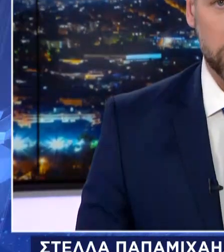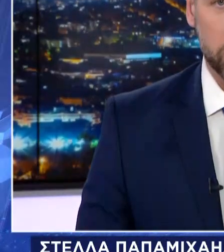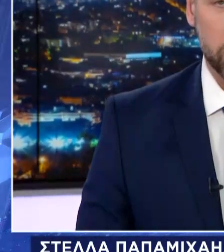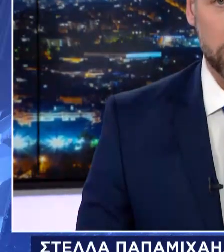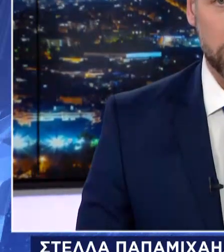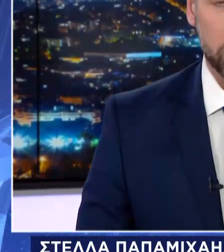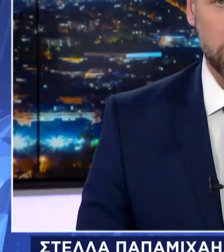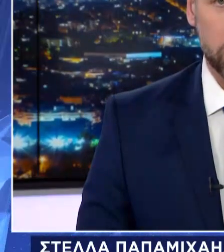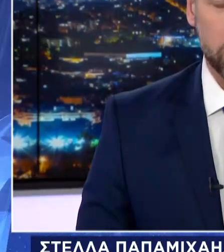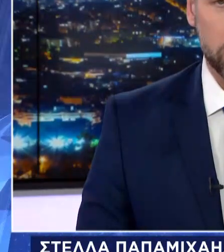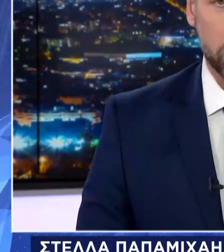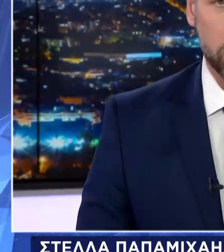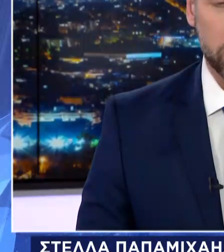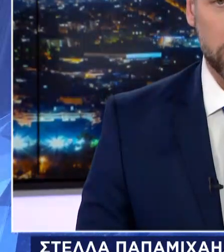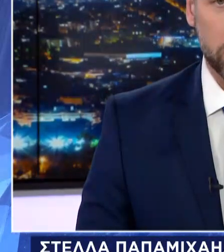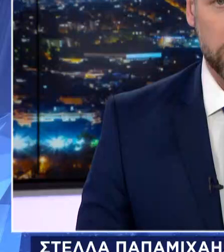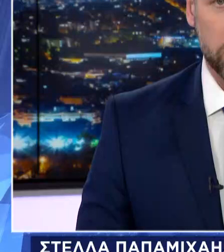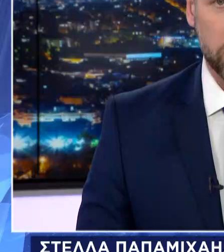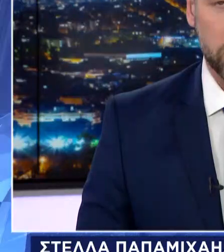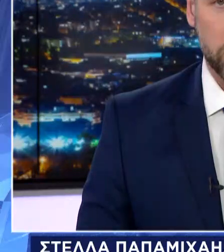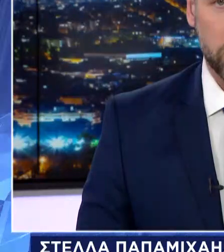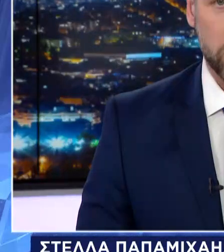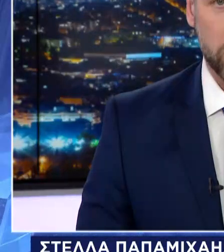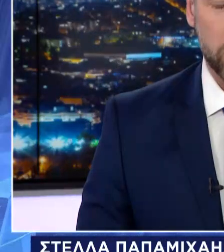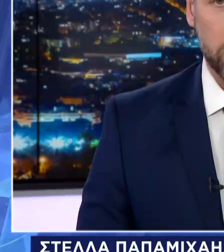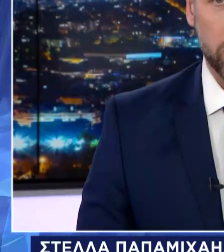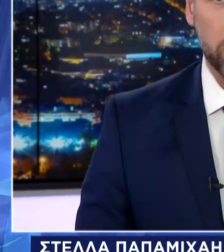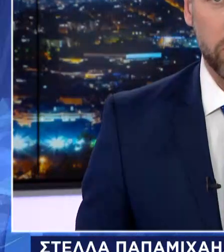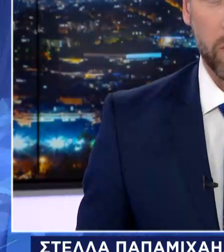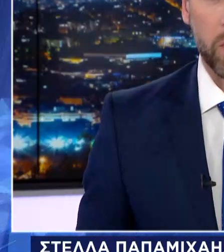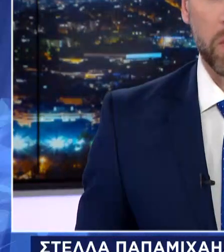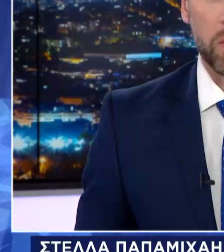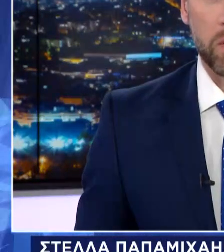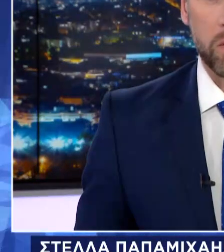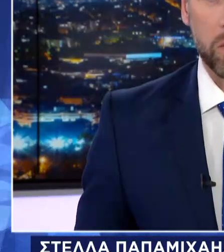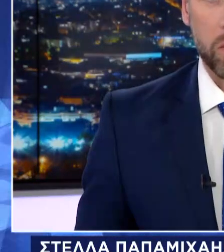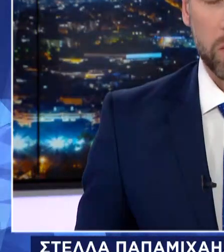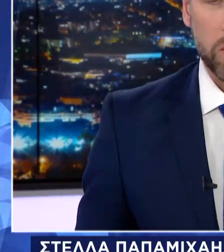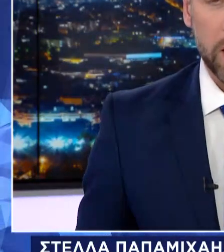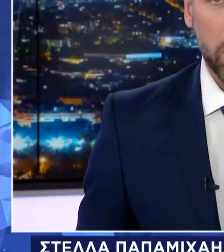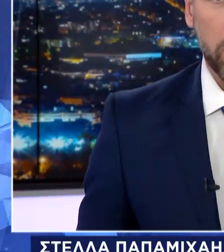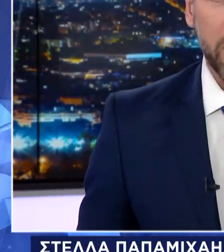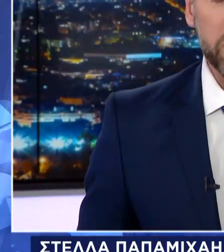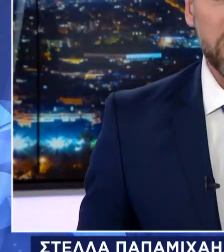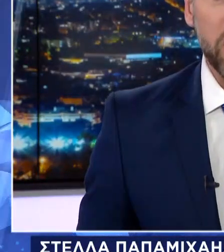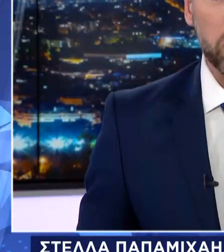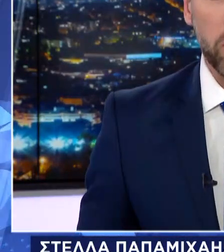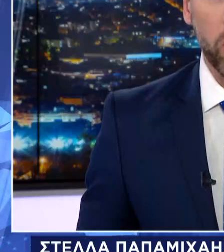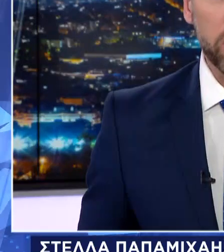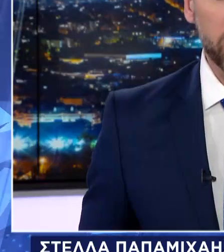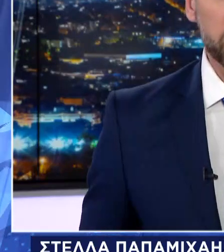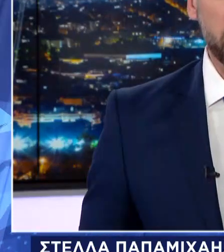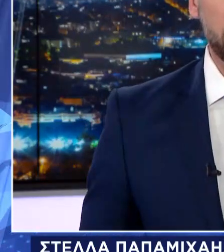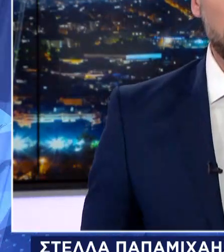αναφέρθηκε, ψήφισε υπέρ του νομοσχεδίου, είπε ότι δεν πρέπει να είμαστε προβλέψιμοι στα εθνικά και εξωτερικά ζητήματα. Στέλλα Παπαμιχαήλ, σε ευχαριστούμε